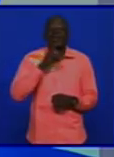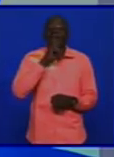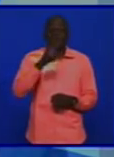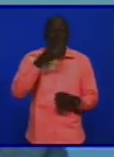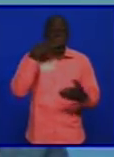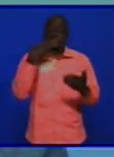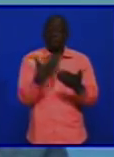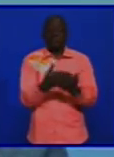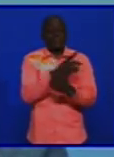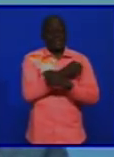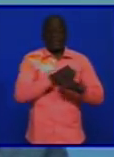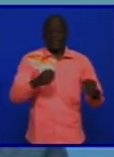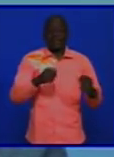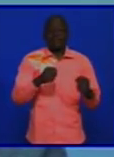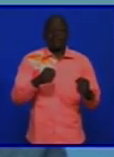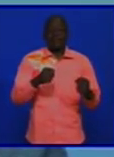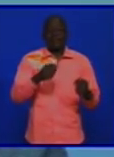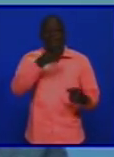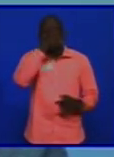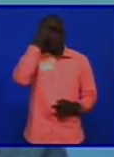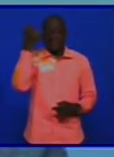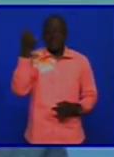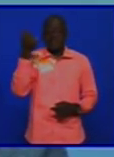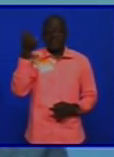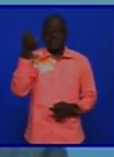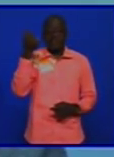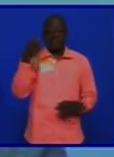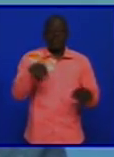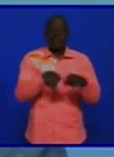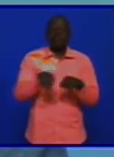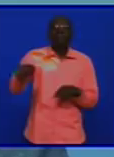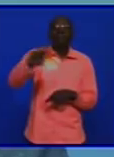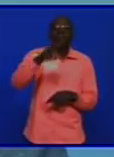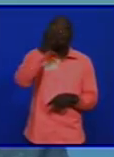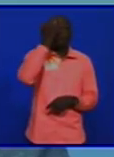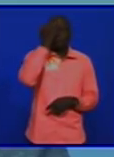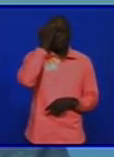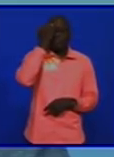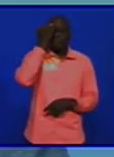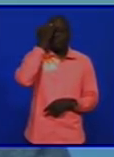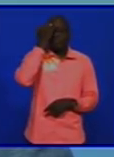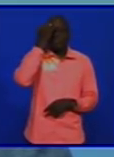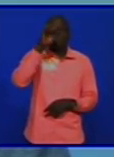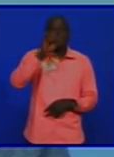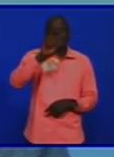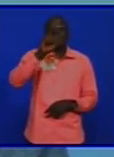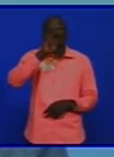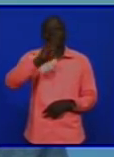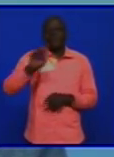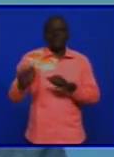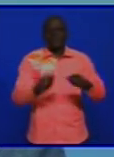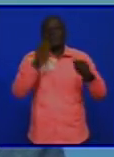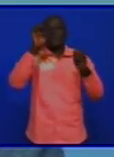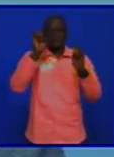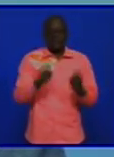dites, parce que, comme vous le savez, la SAMAO est une activité promotionnelle du